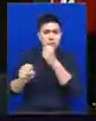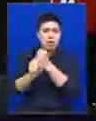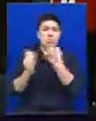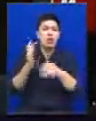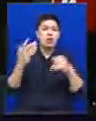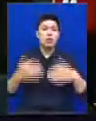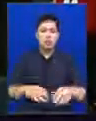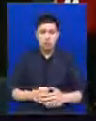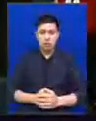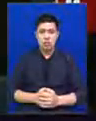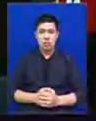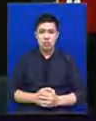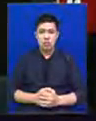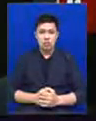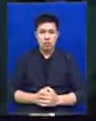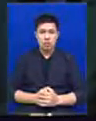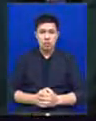แล้ว